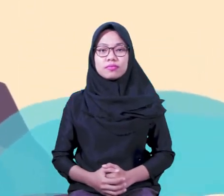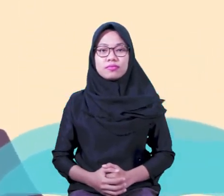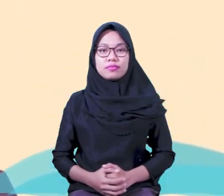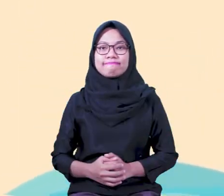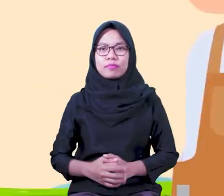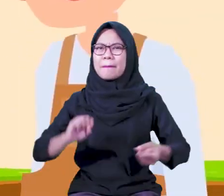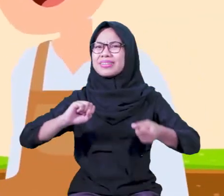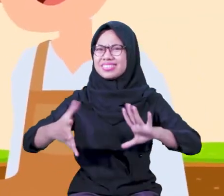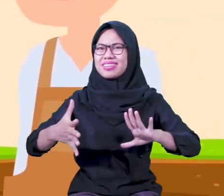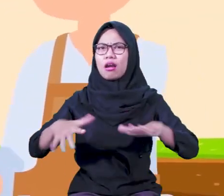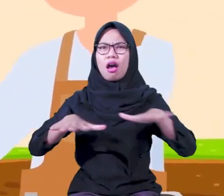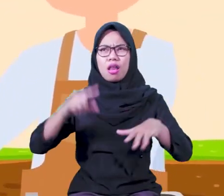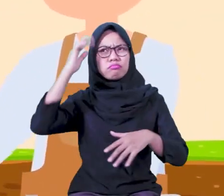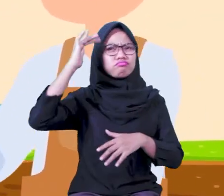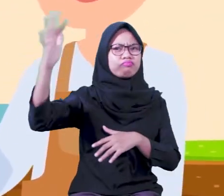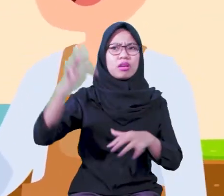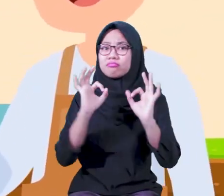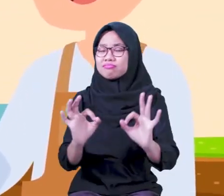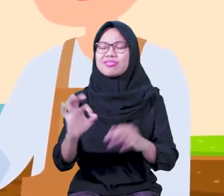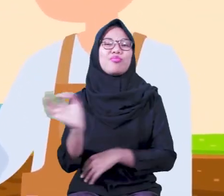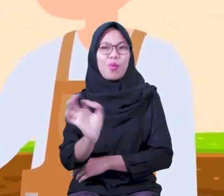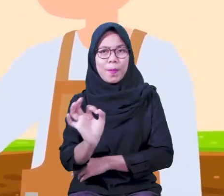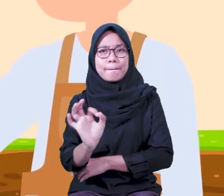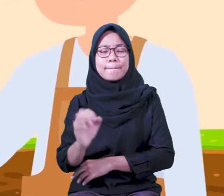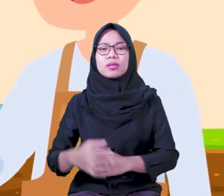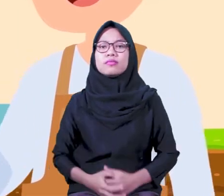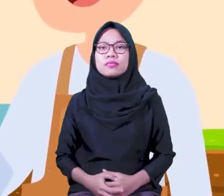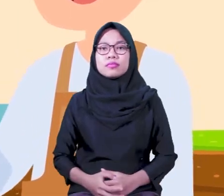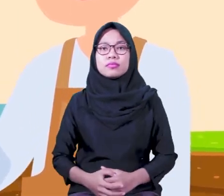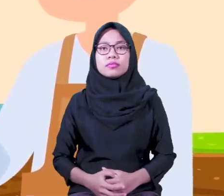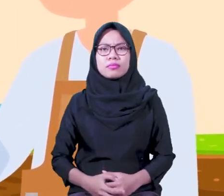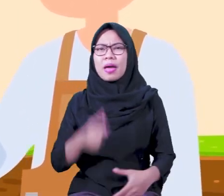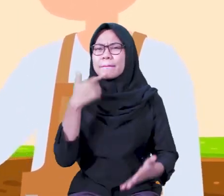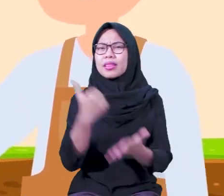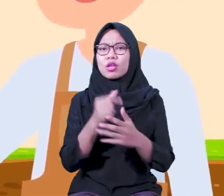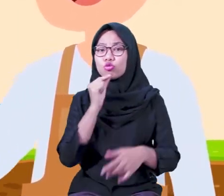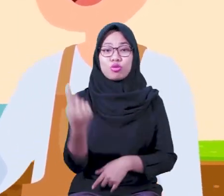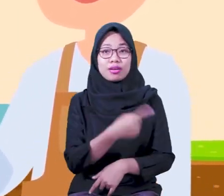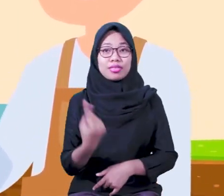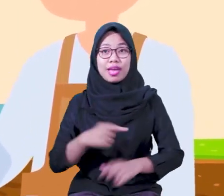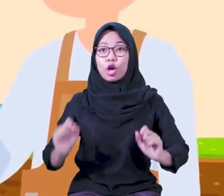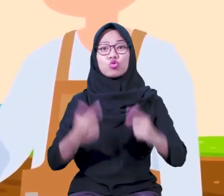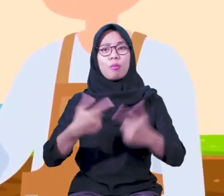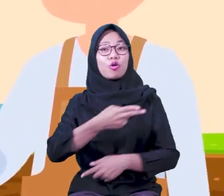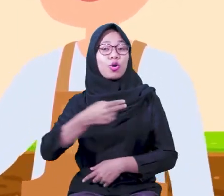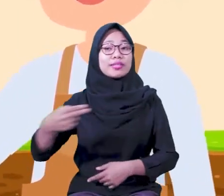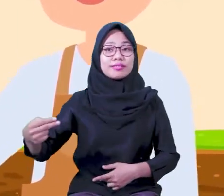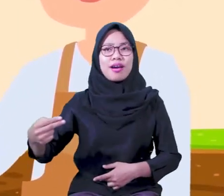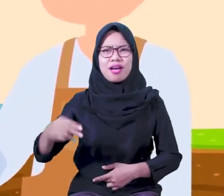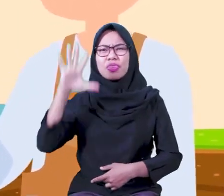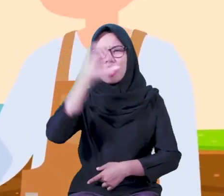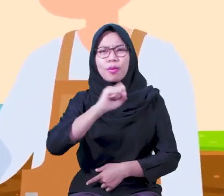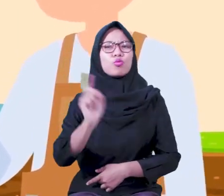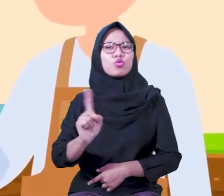longsor bencana alam belum dapat diprediksi secara tepat kapan bisa menimpa maka penting bagi kita yang hidup